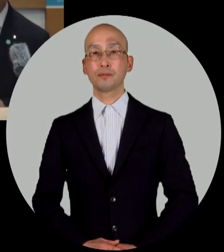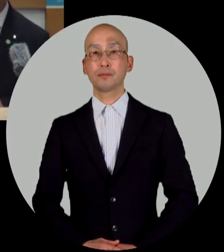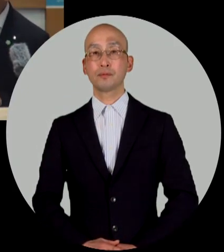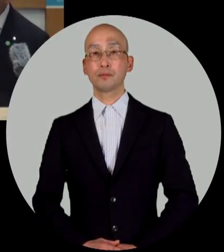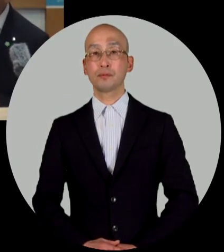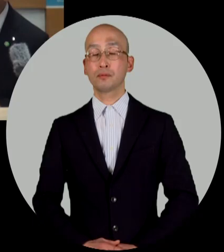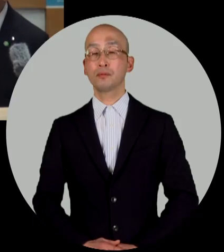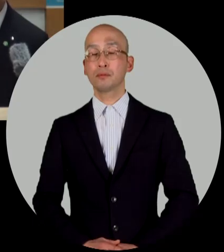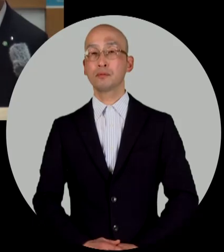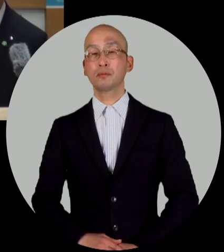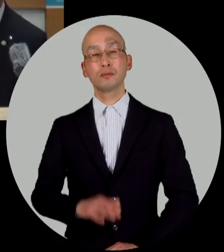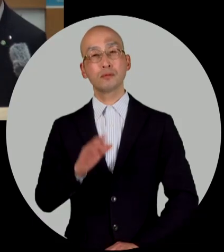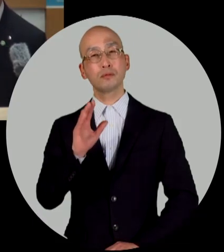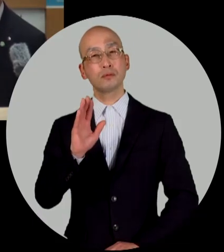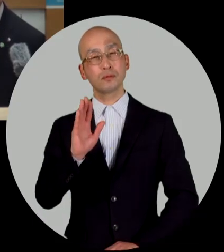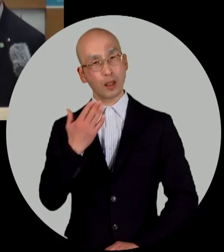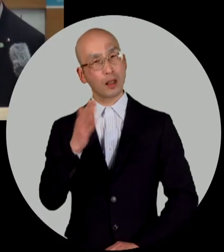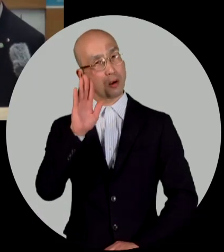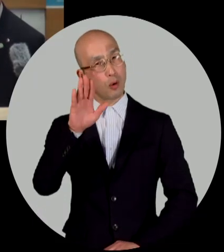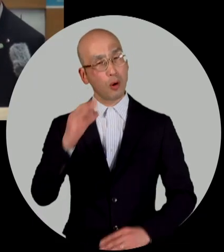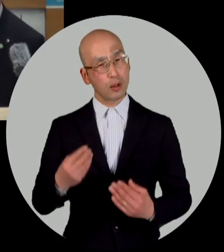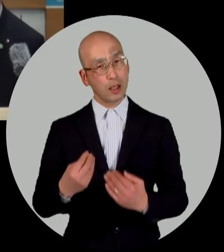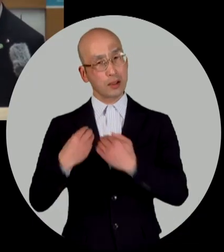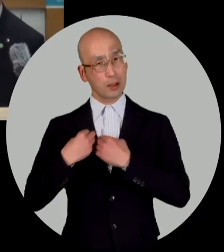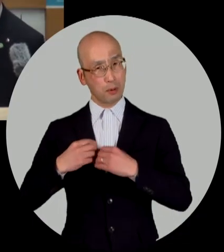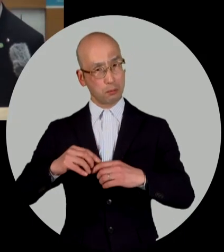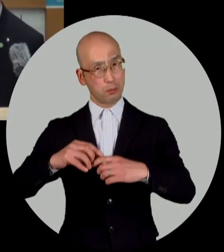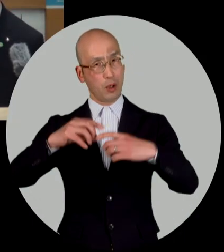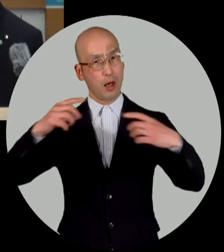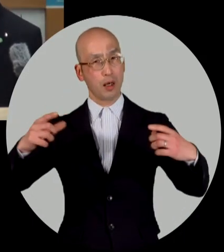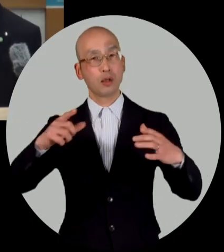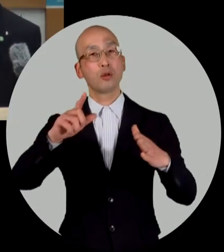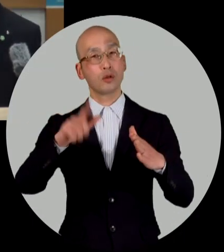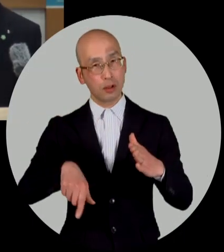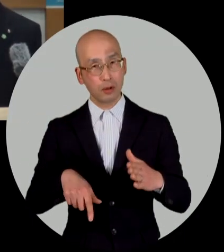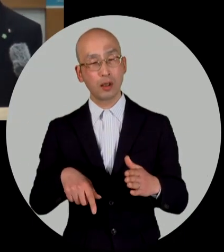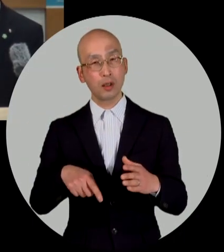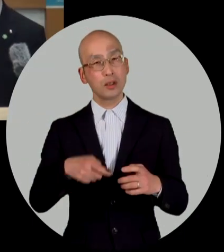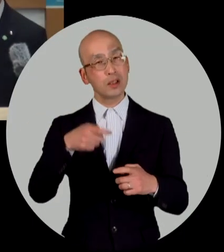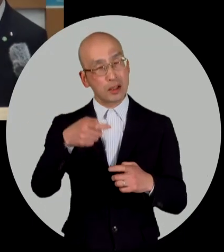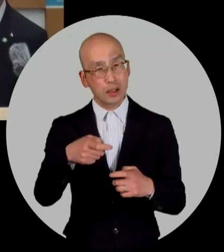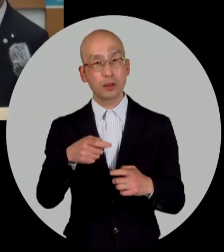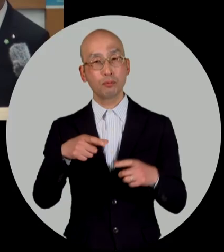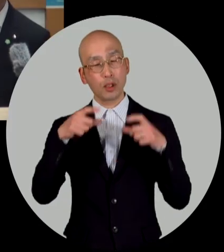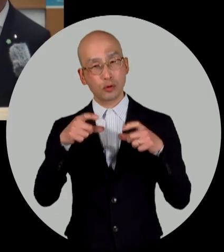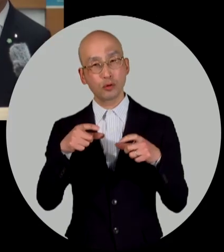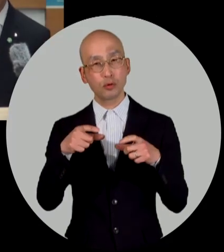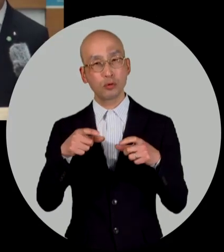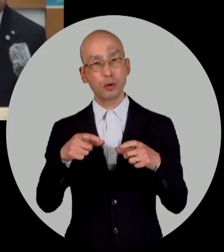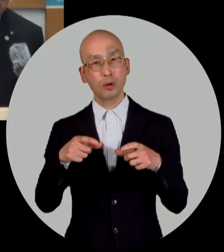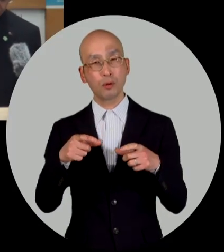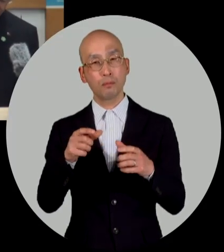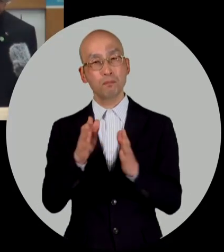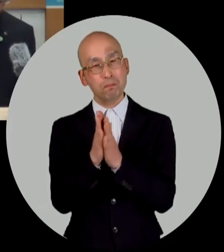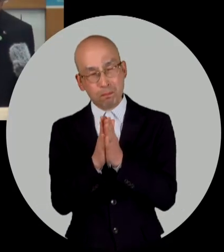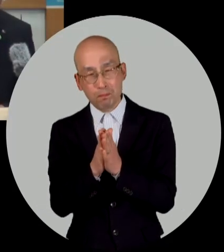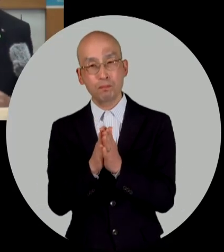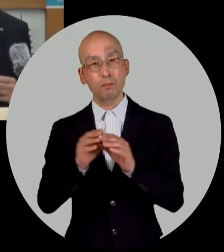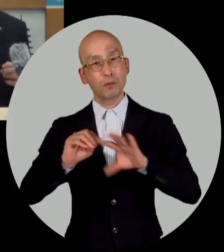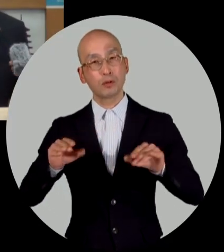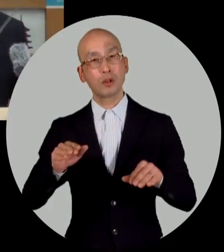感染が今後ですよね、大きく拡大している場合については、一時的にはマスクの着用を呼びかけることがありますということです